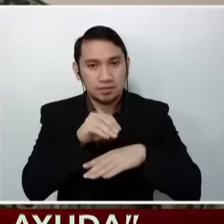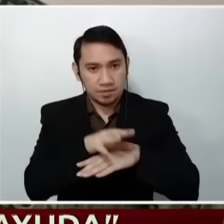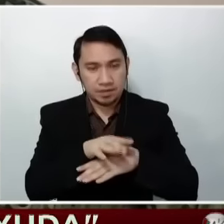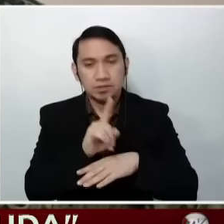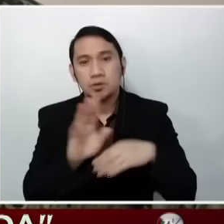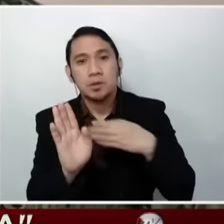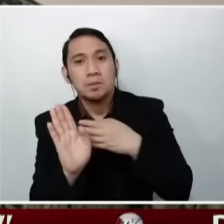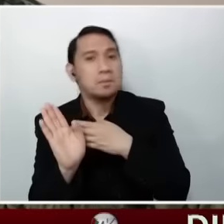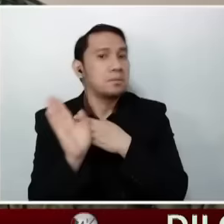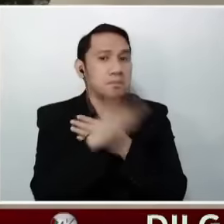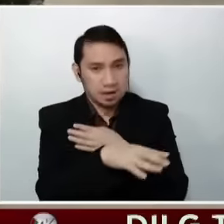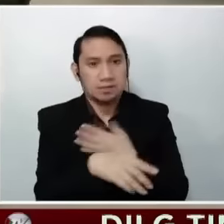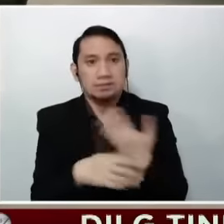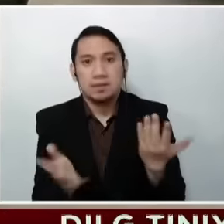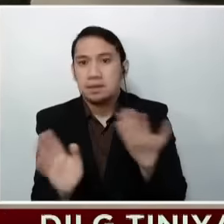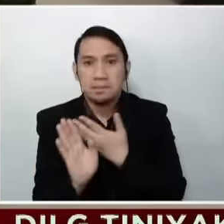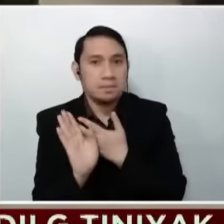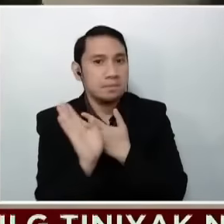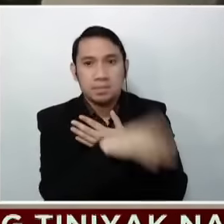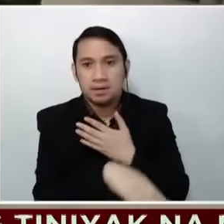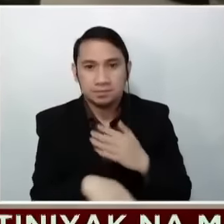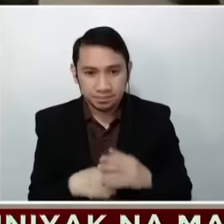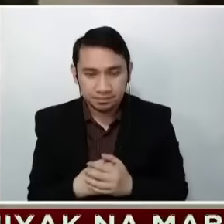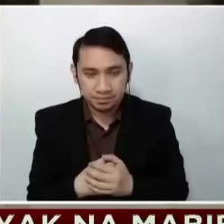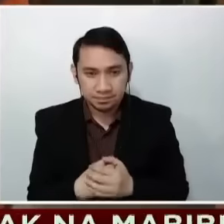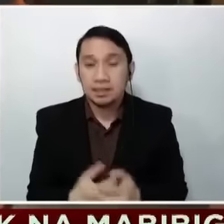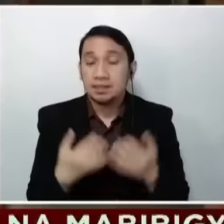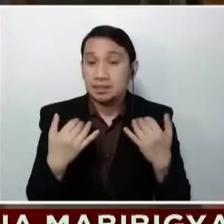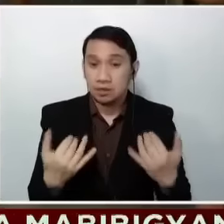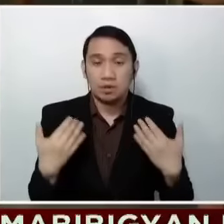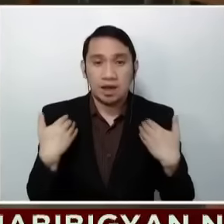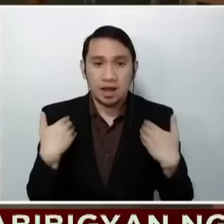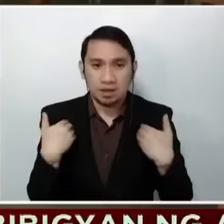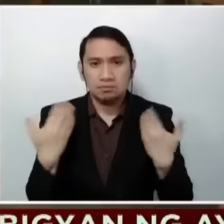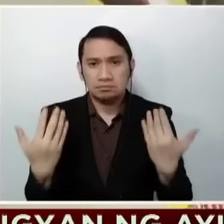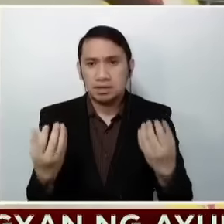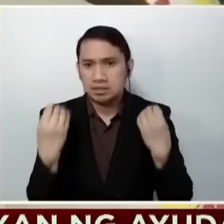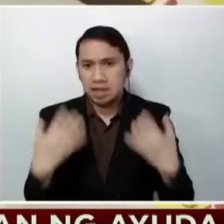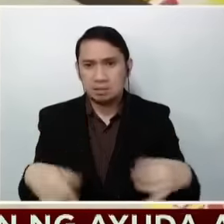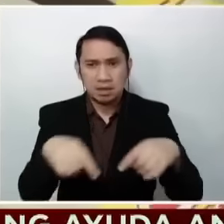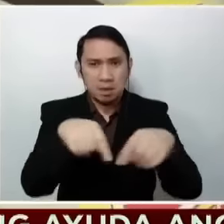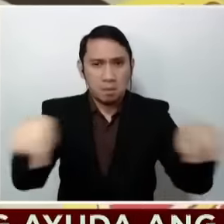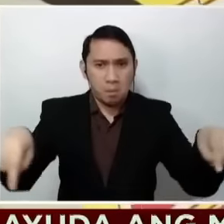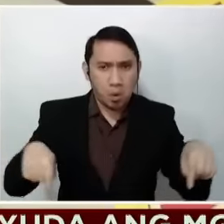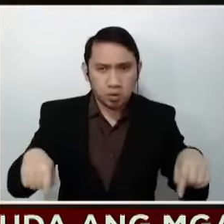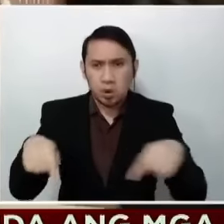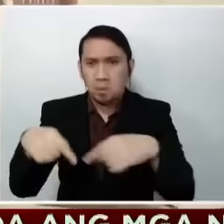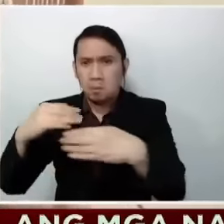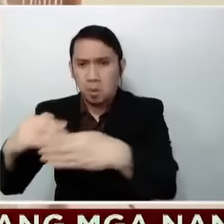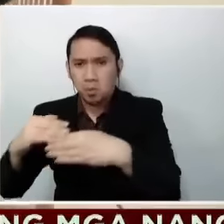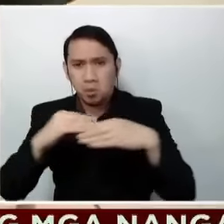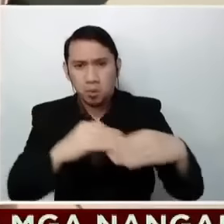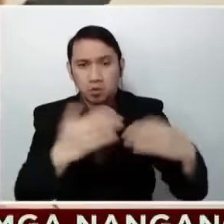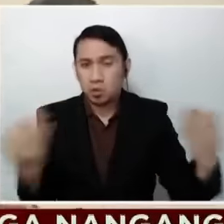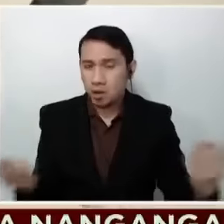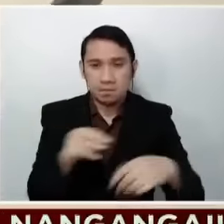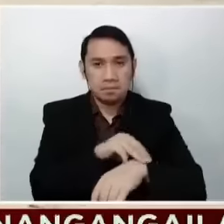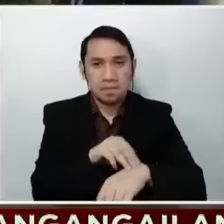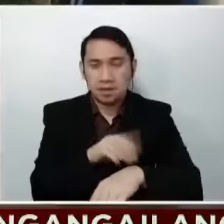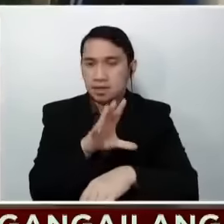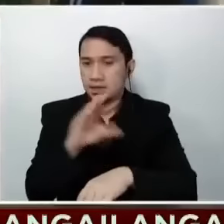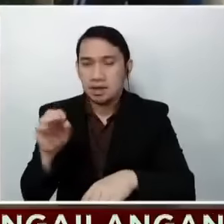babalik sa kanilang pinanggalingan. Sandamakmak naman ang border ng Pasay, kabilang ang Manila, Makati,